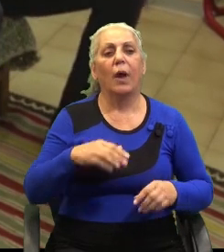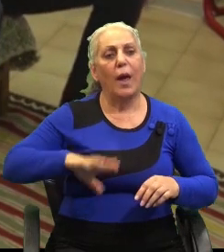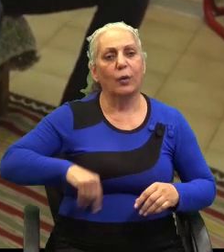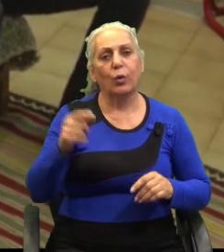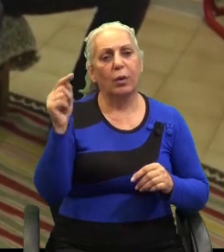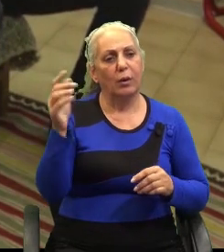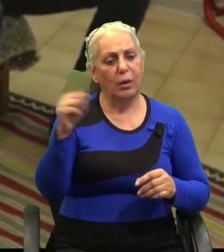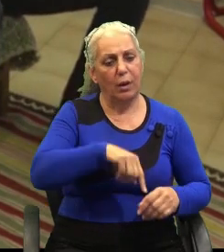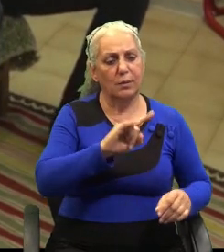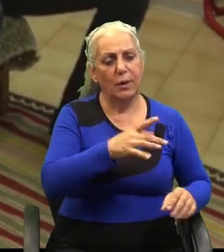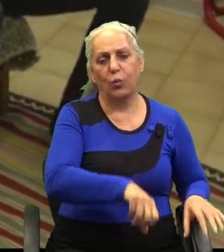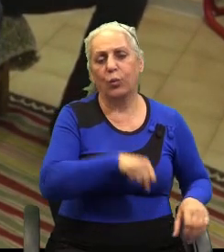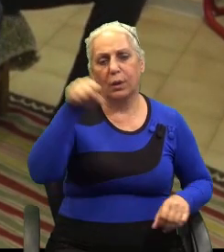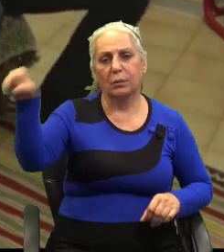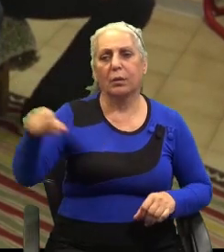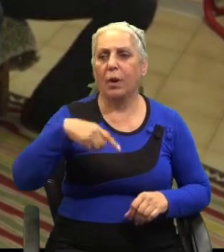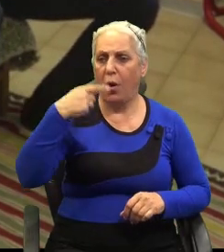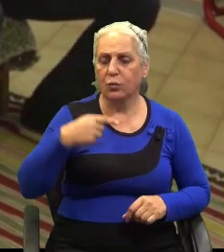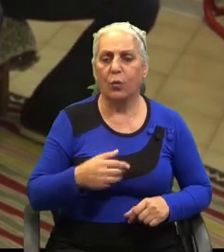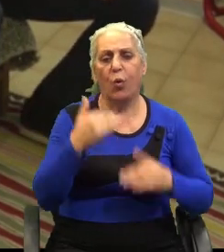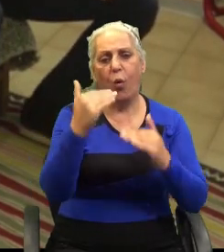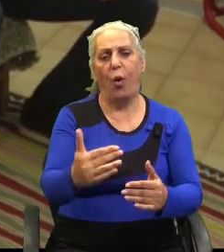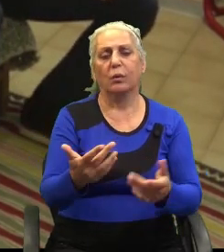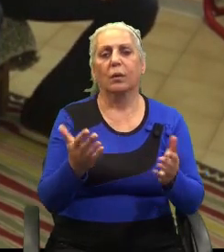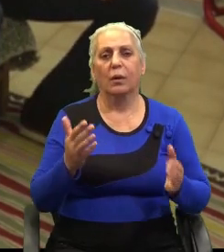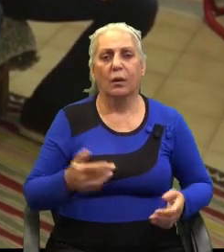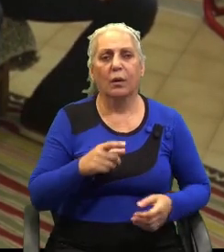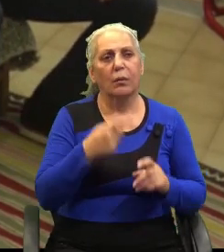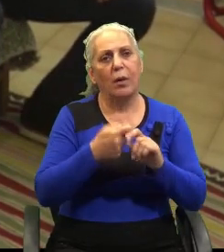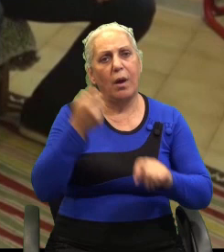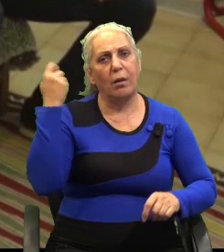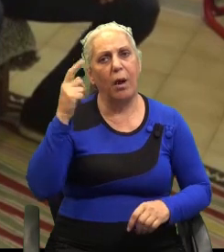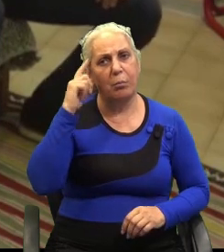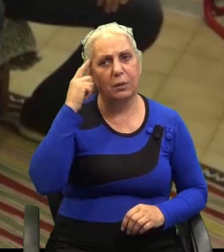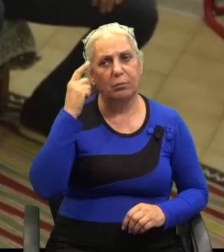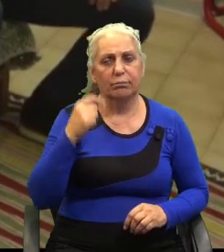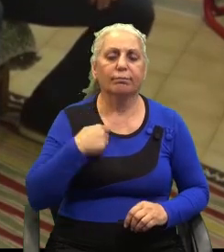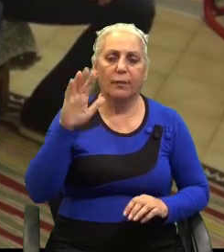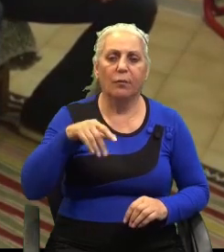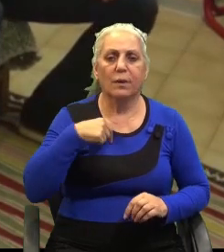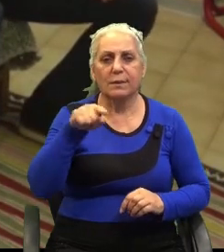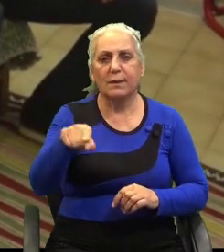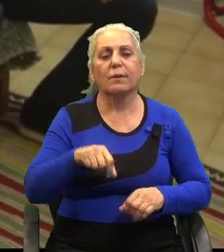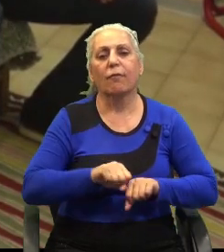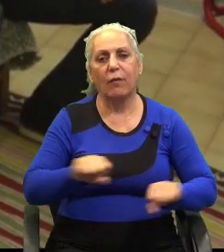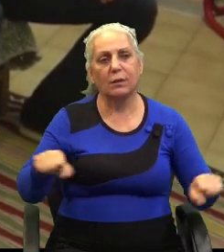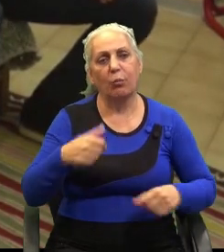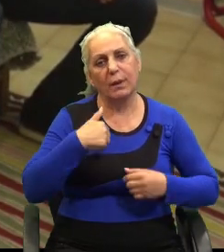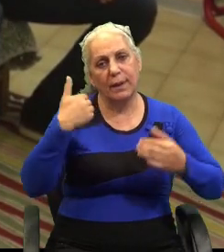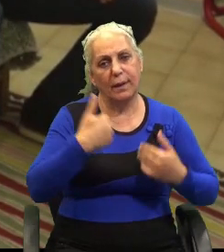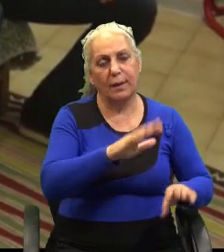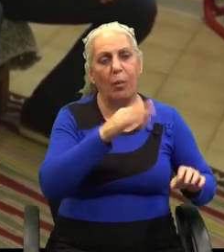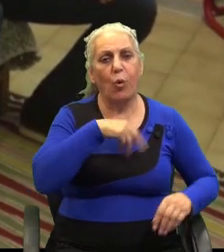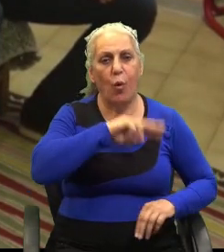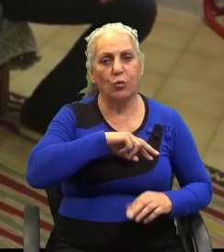քոնն է ու քոնը։ Ինքն էլ երկար մտածեց ու ասեց. Ես ձեզ վստահում եմ, գնամ գործ ճարեմ,